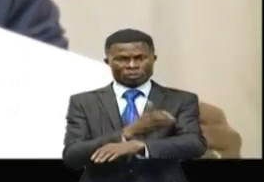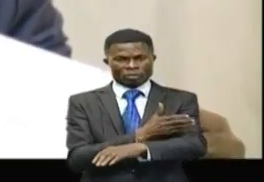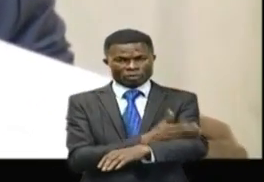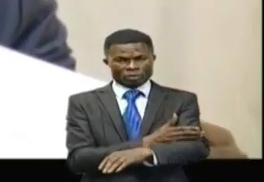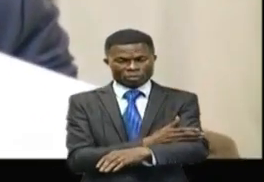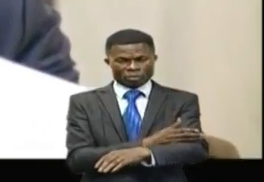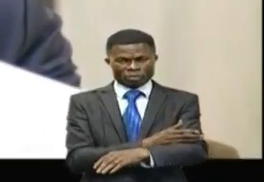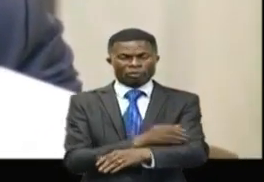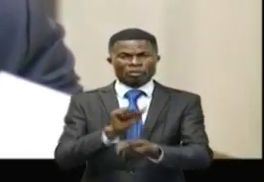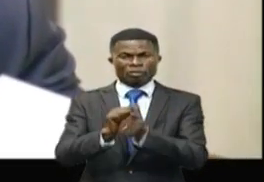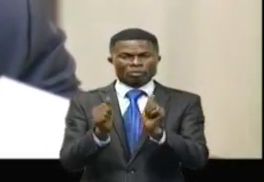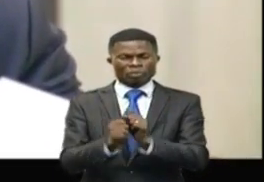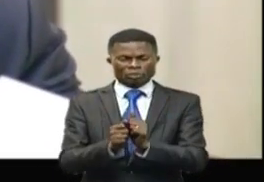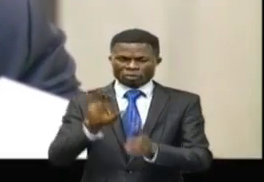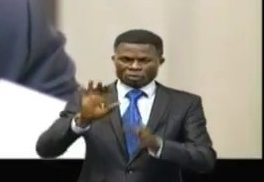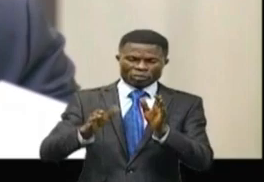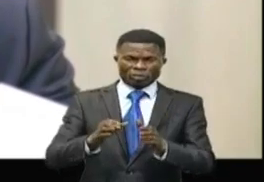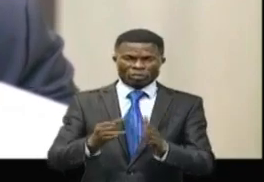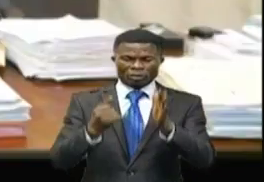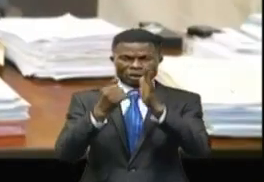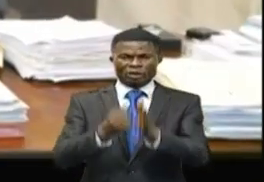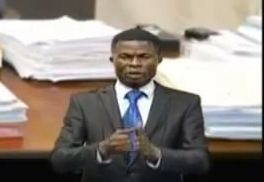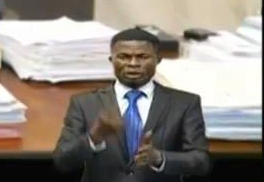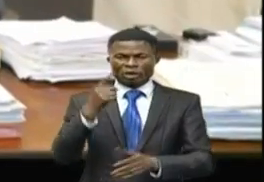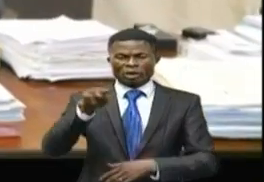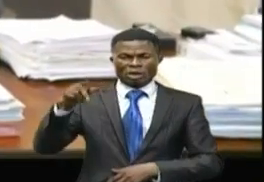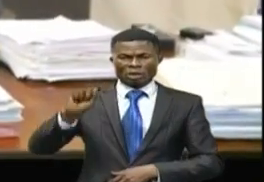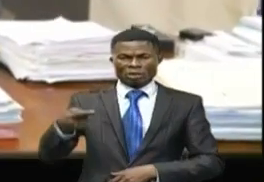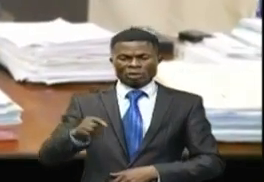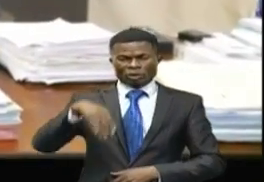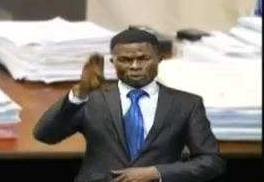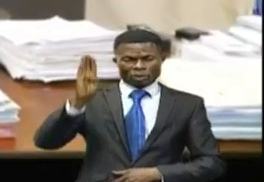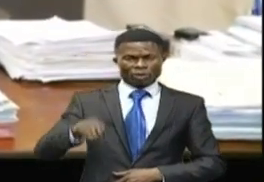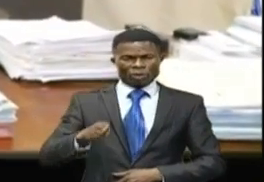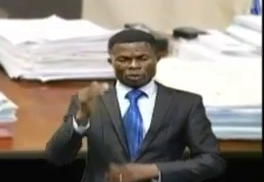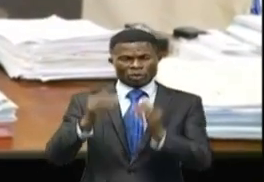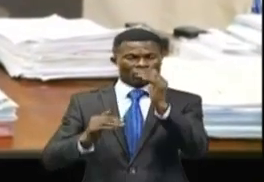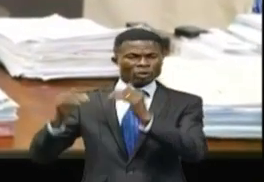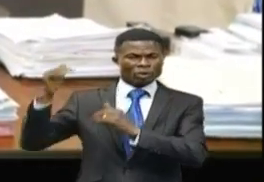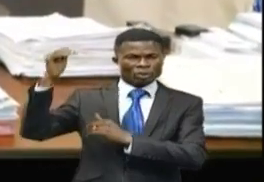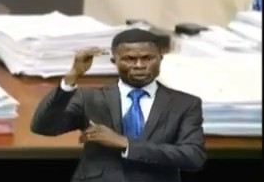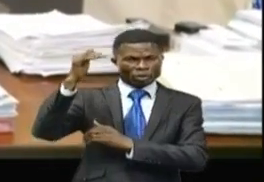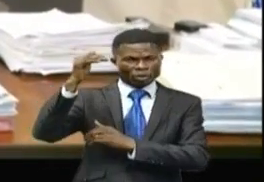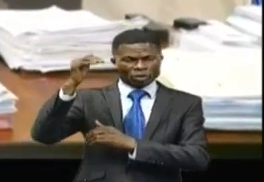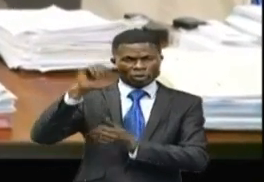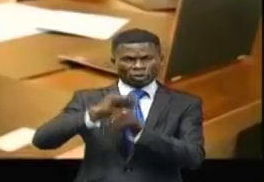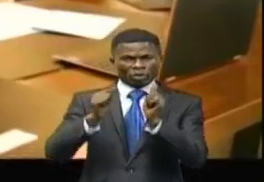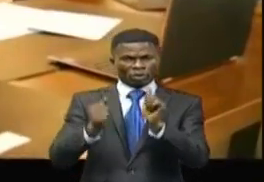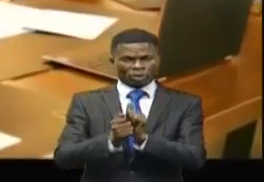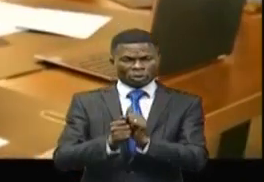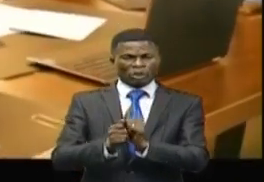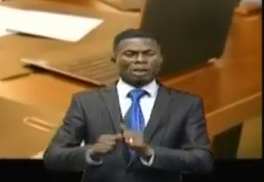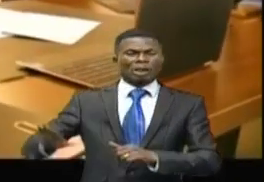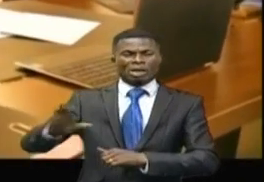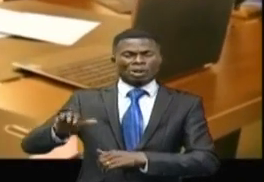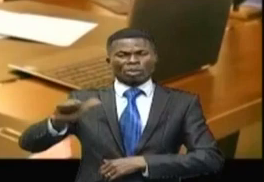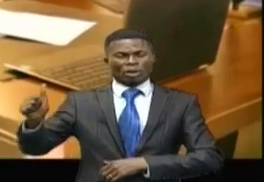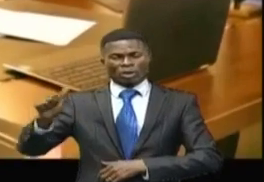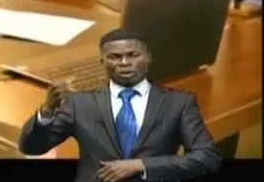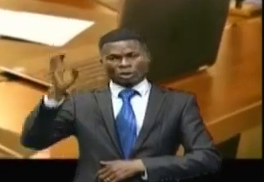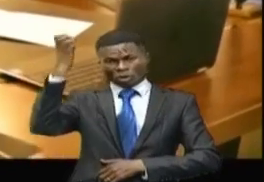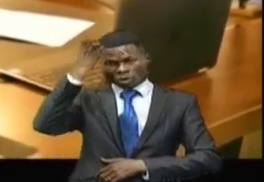pib réel estimé à 6 points 1 % des heures sup érieure à la moyenne de l'afrique subsaharienne elle est